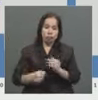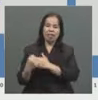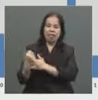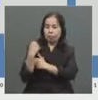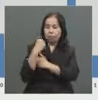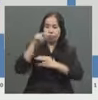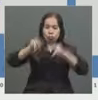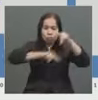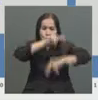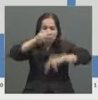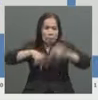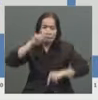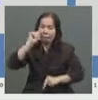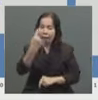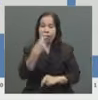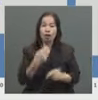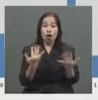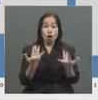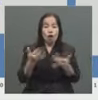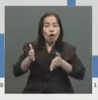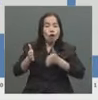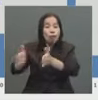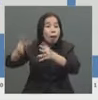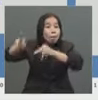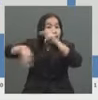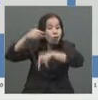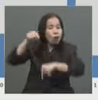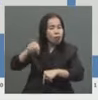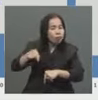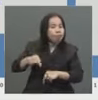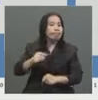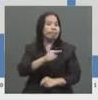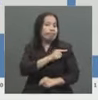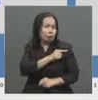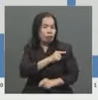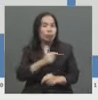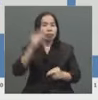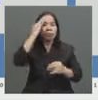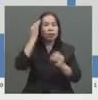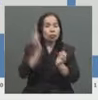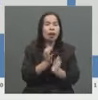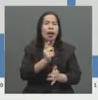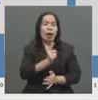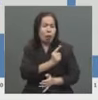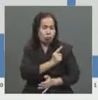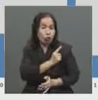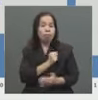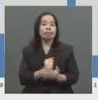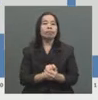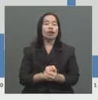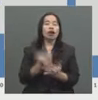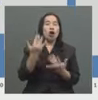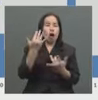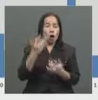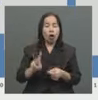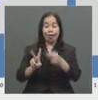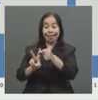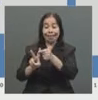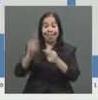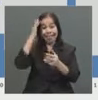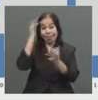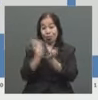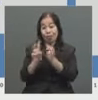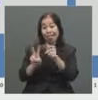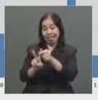านทางฝ่ายปกครองนะครับหรือว่าทางเจ้าหน้าที่ตำรวจโดยท่านปิยะคงได้มาให้